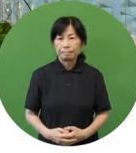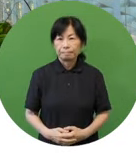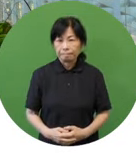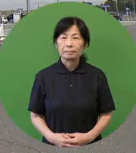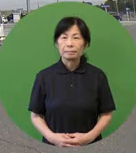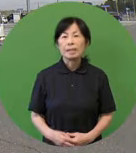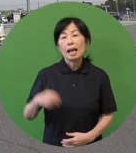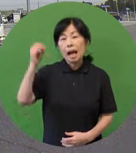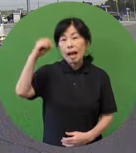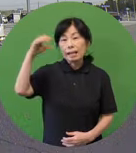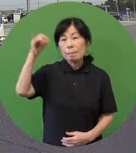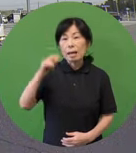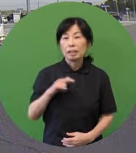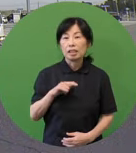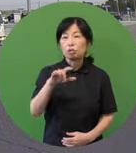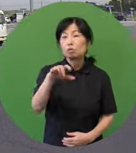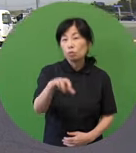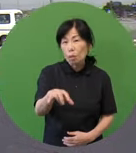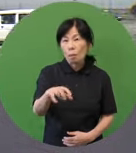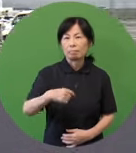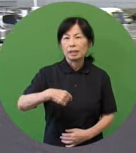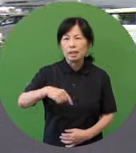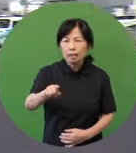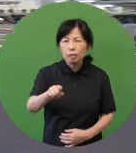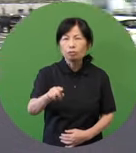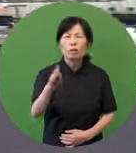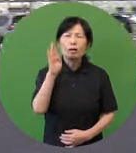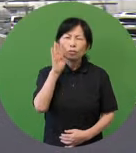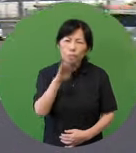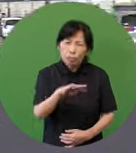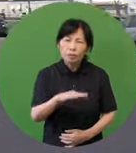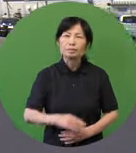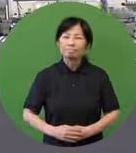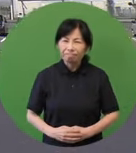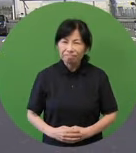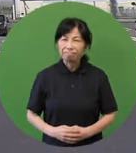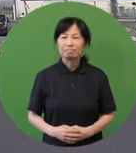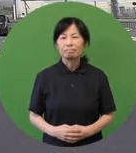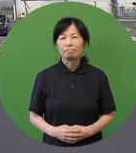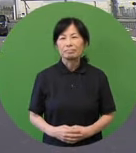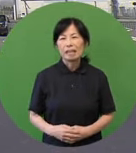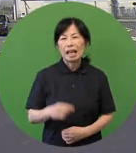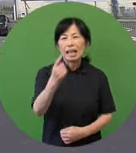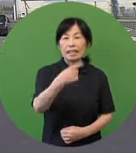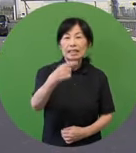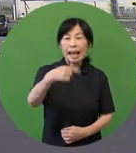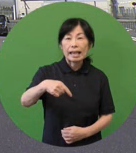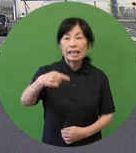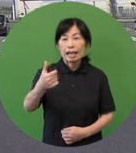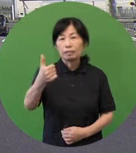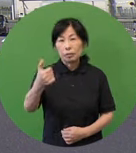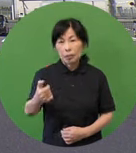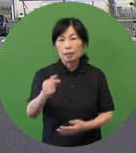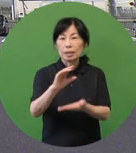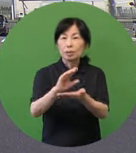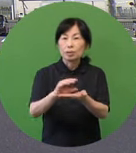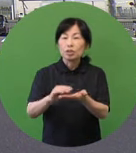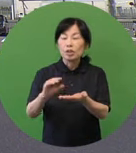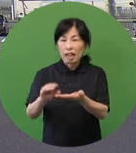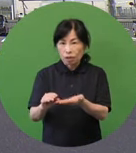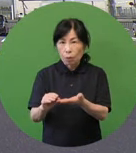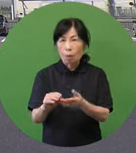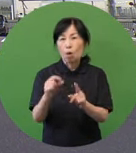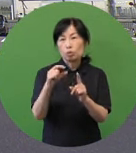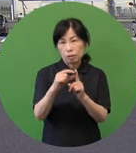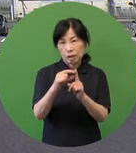。 岩手花巻空港はアクセスの環境も整っています。1150台の無料駐車